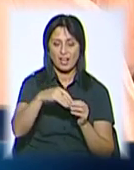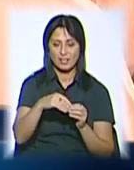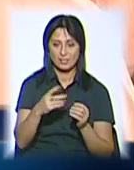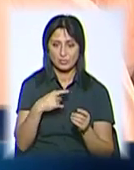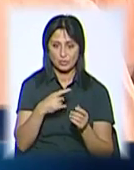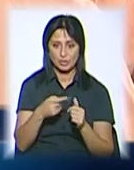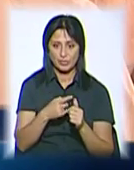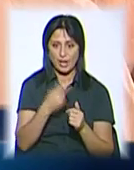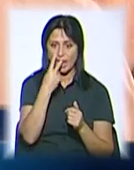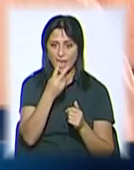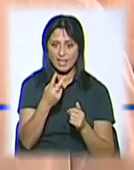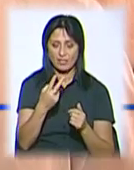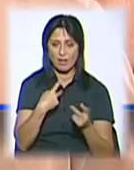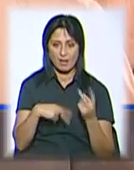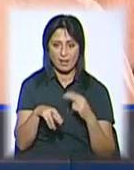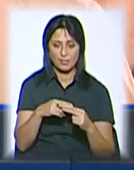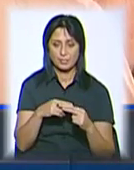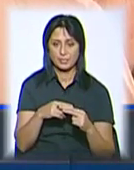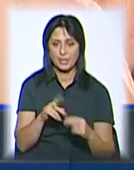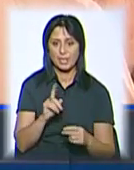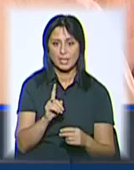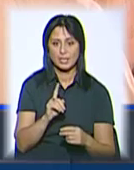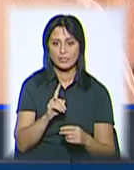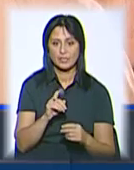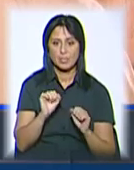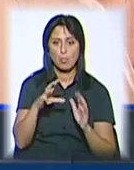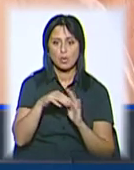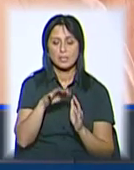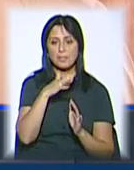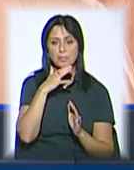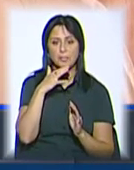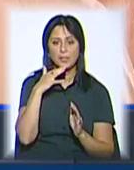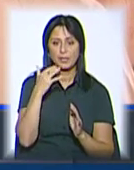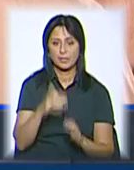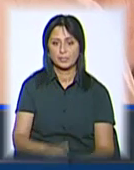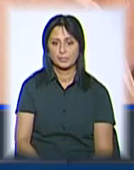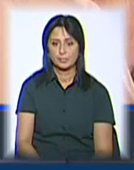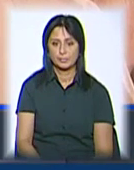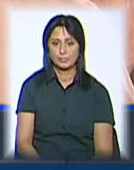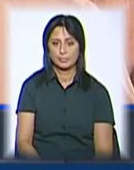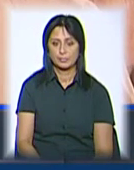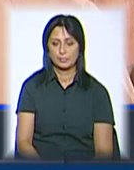ის ხედვა რაც მოიცავს ამბერ